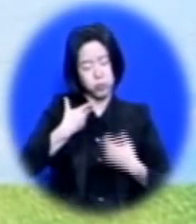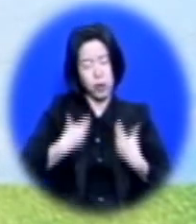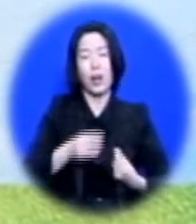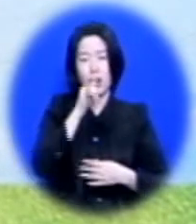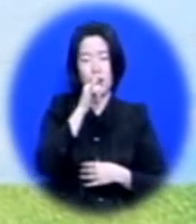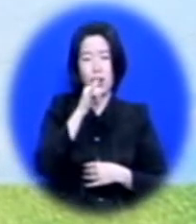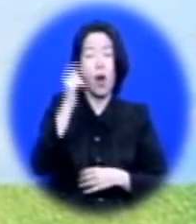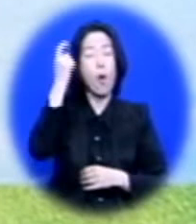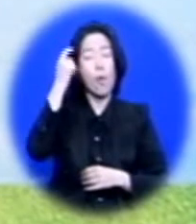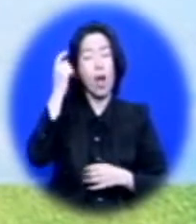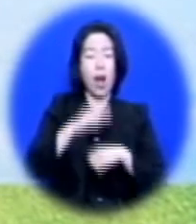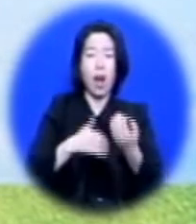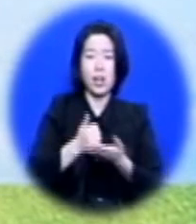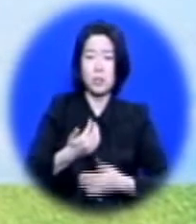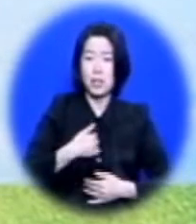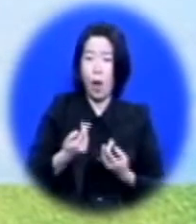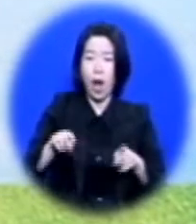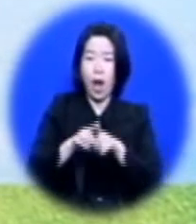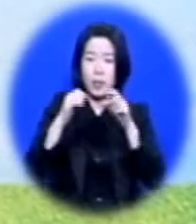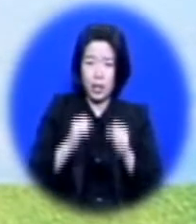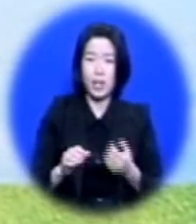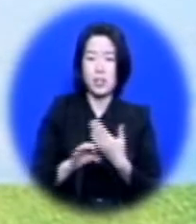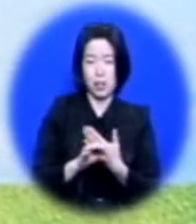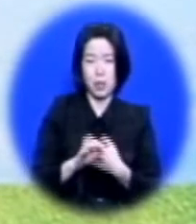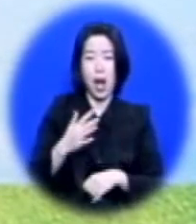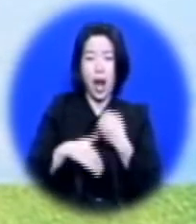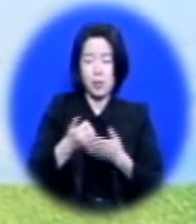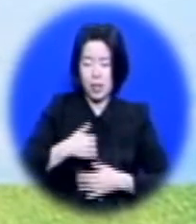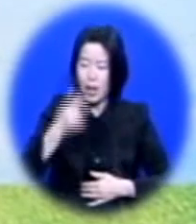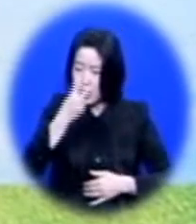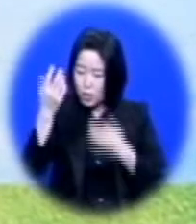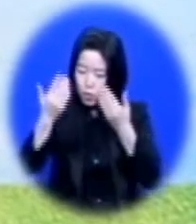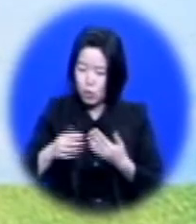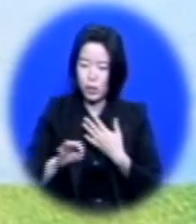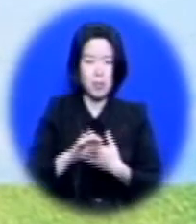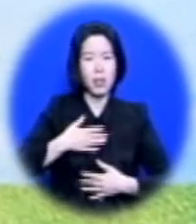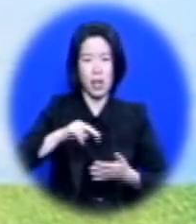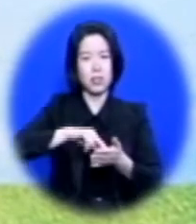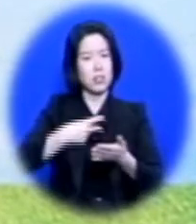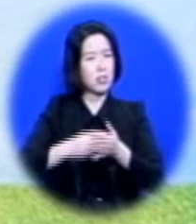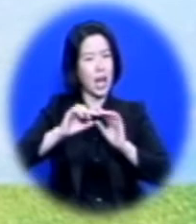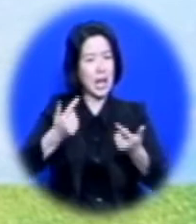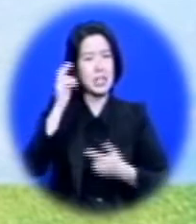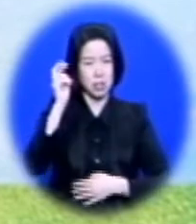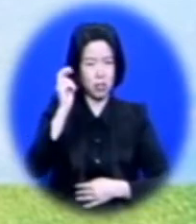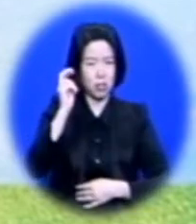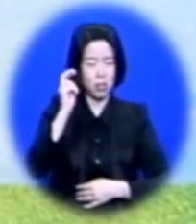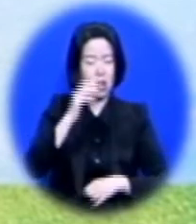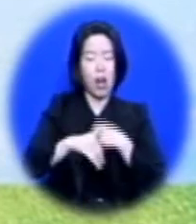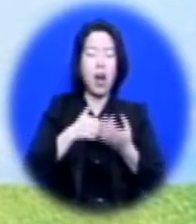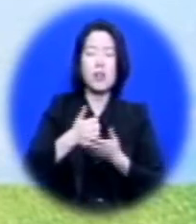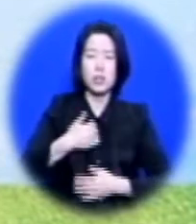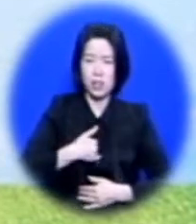하나님이 나와 함께 계셨다면 하나님의 나를 지켜 주셨다면 내가 쓰러 지지 않았을 거 아닌가 하나님의